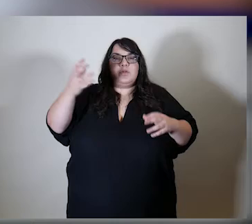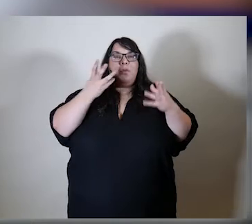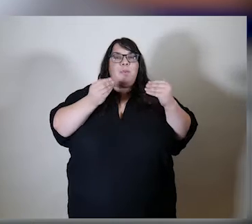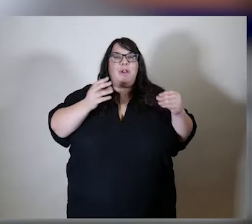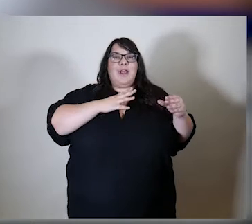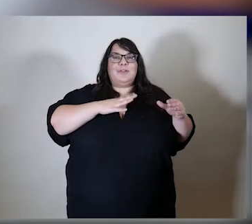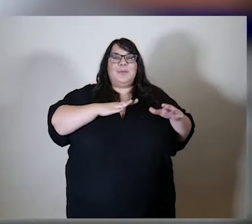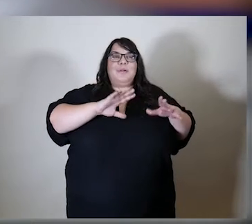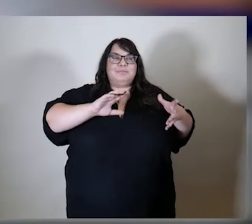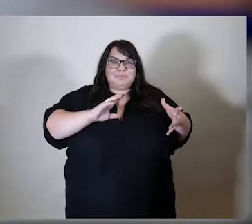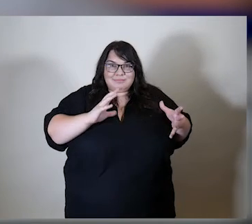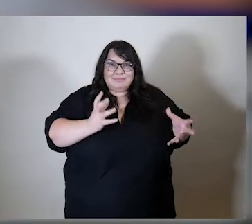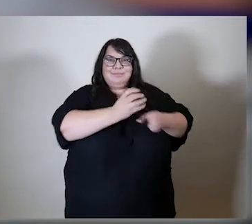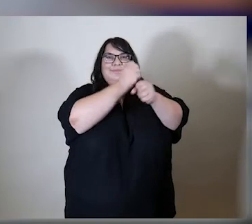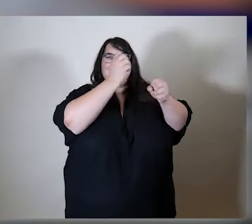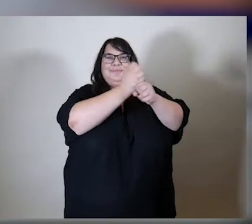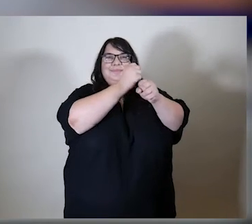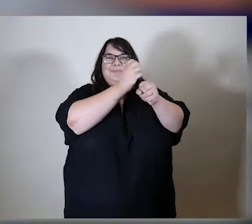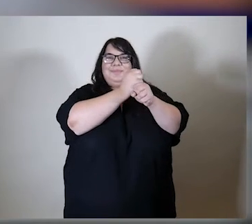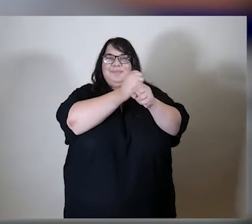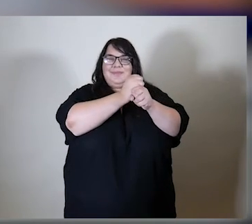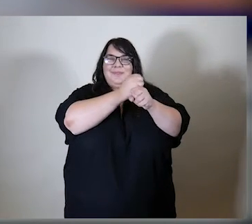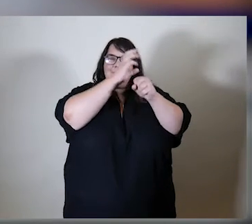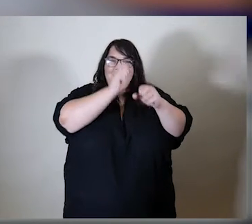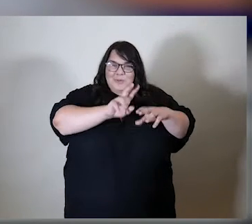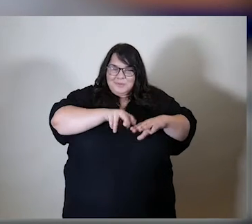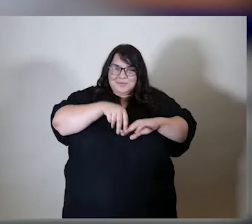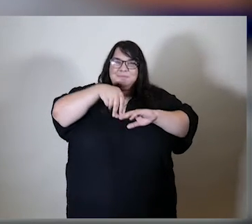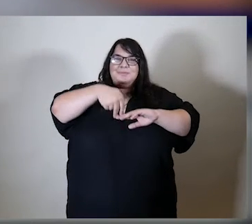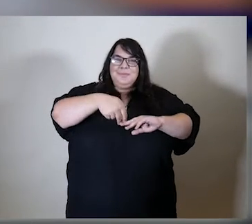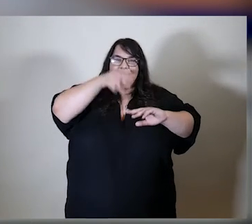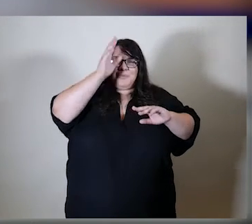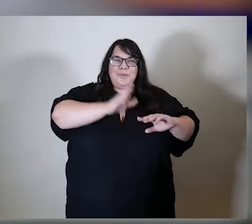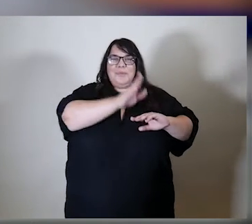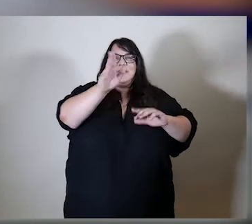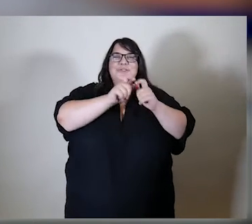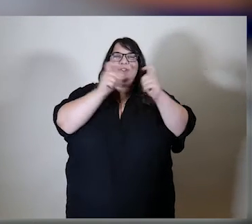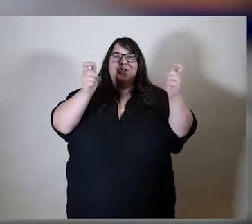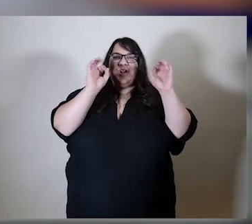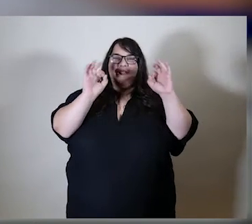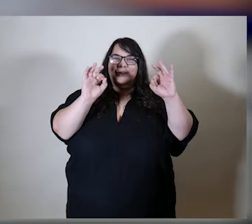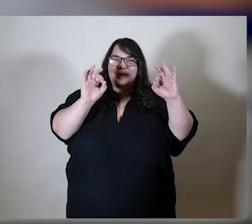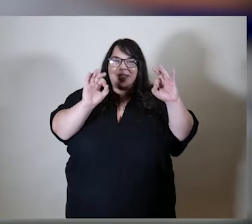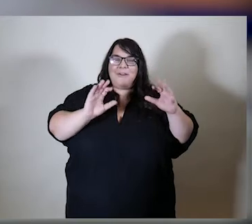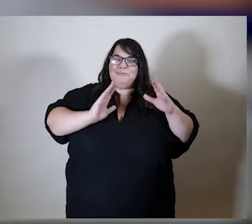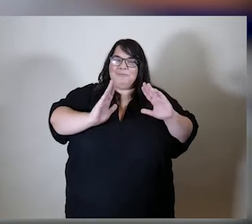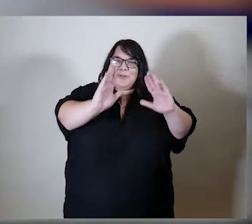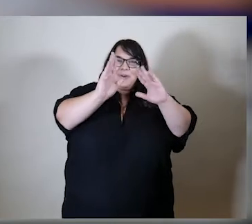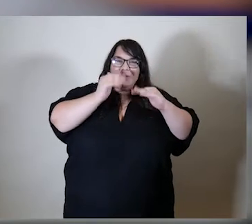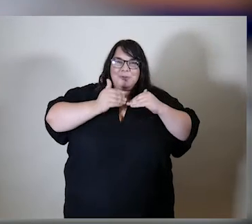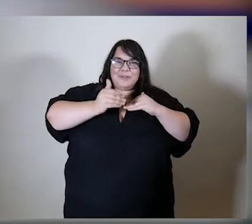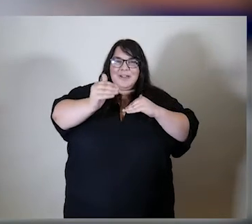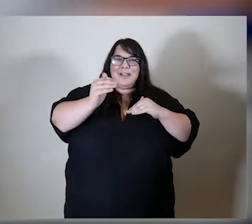παιδιά κατακτούν το στόχο τους, στέκονται στα πόδια τους, φοιτούν σε κανονικά σχολεία, προχωρούν στο μέλλον